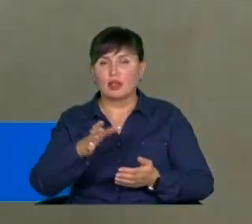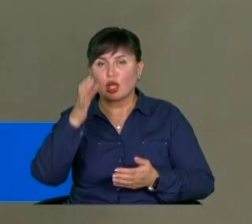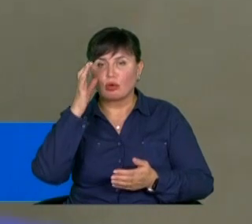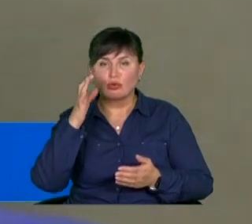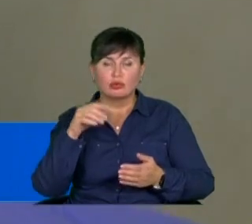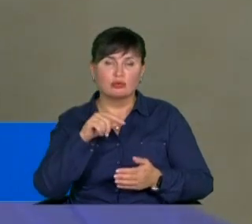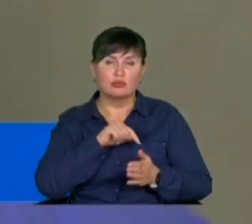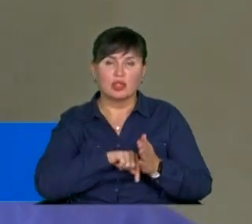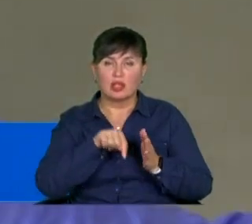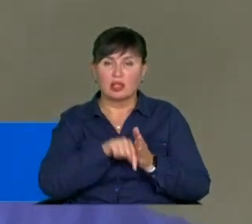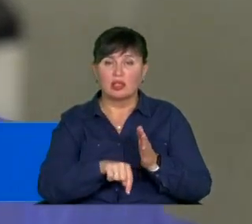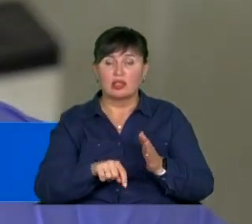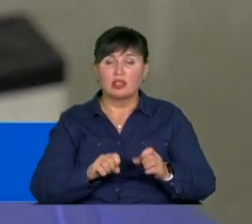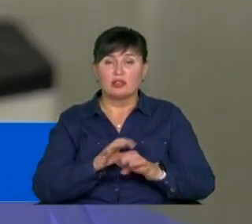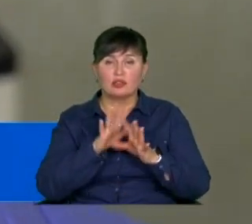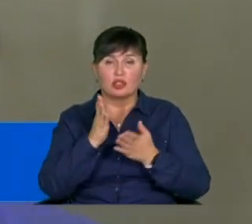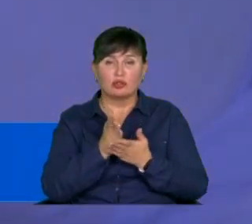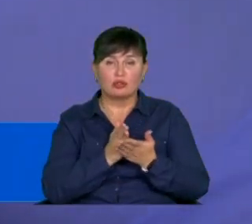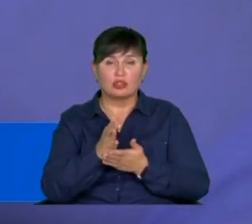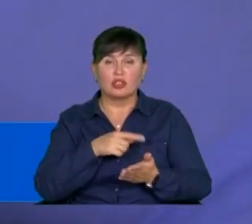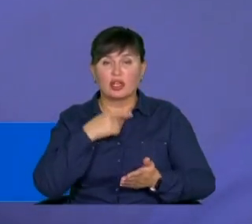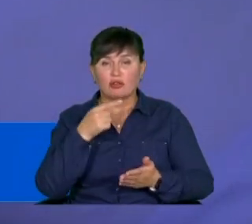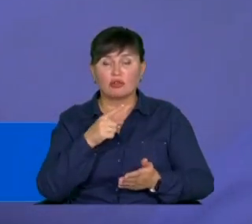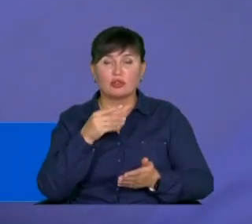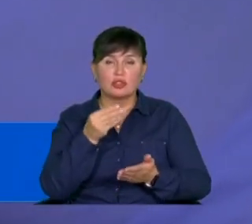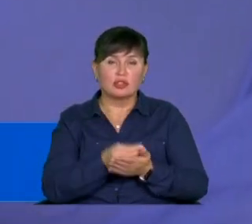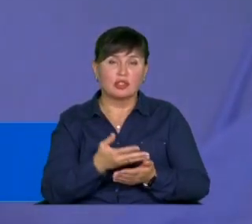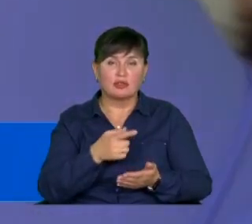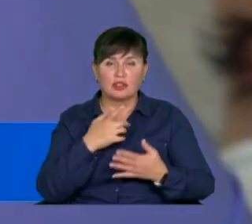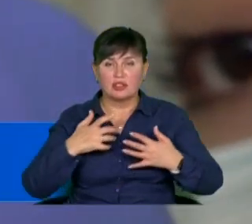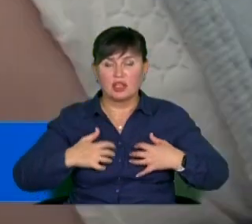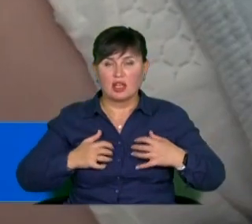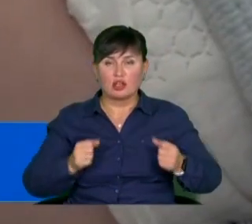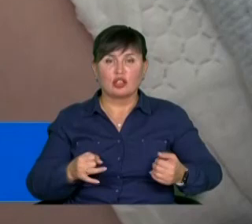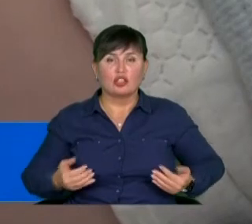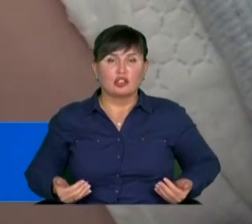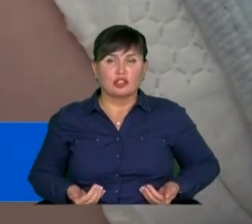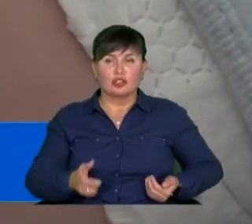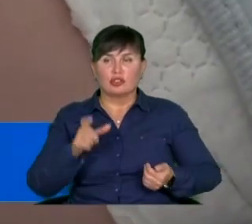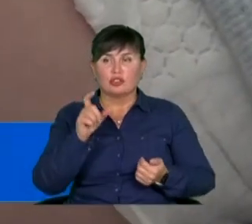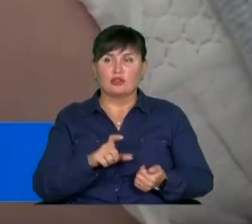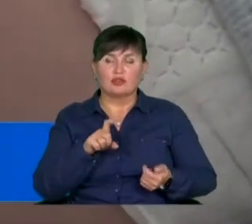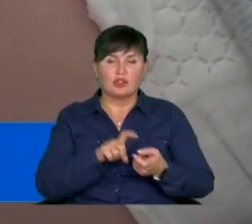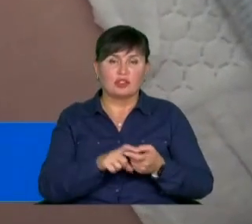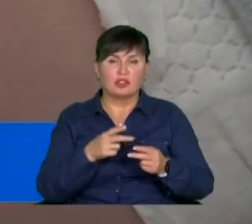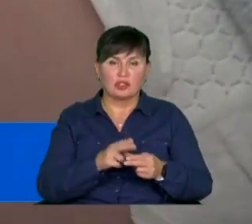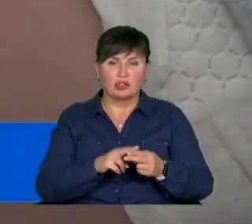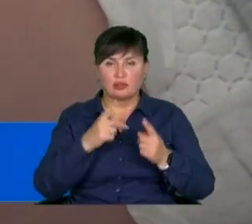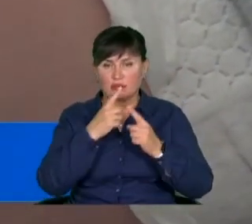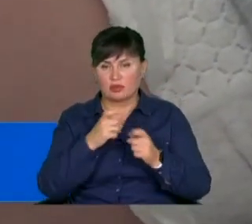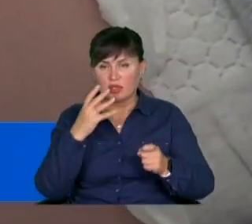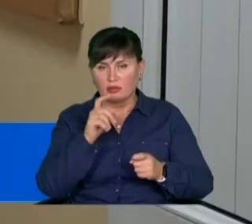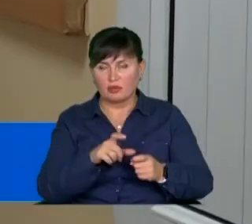данными. Священнослужители также подчеркивают, что ценностью признается здоровье и жизнь человека, в связи с чем призвали